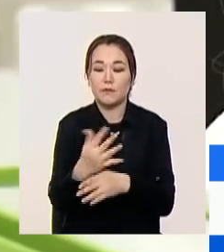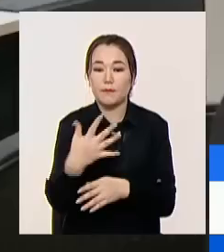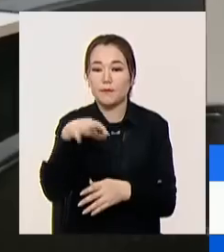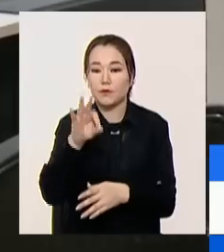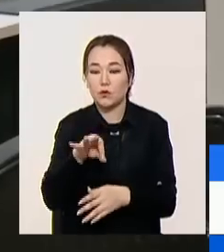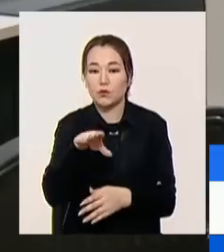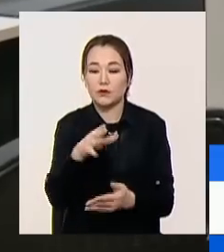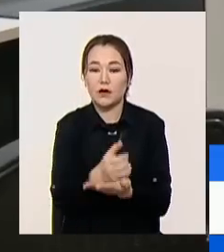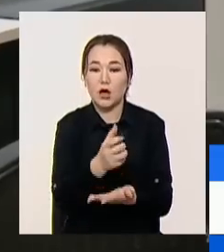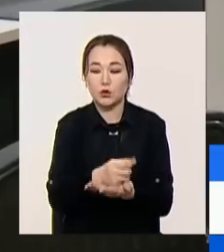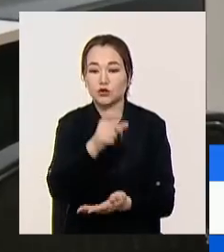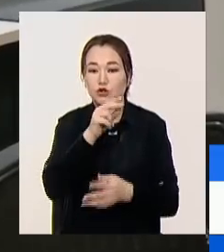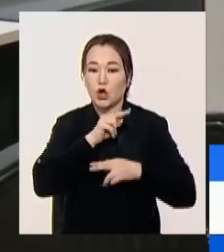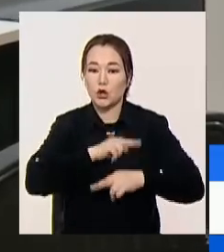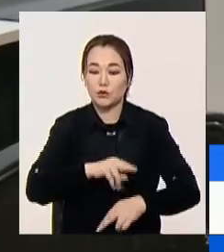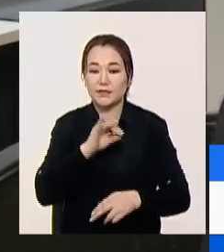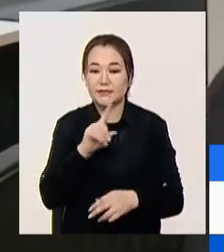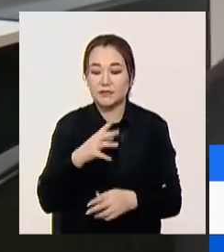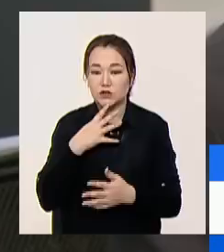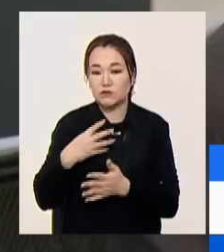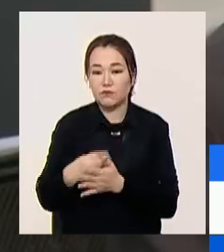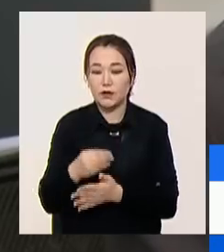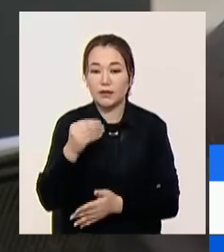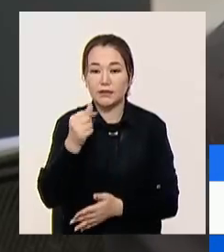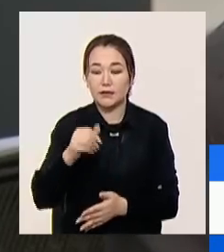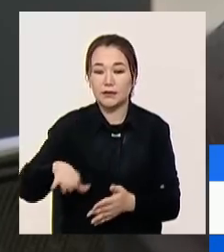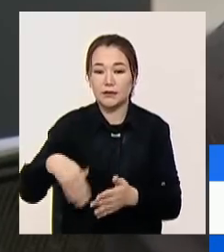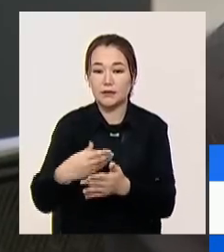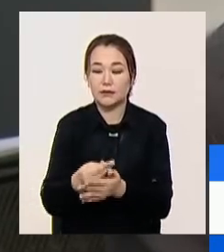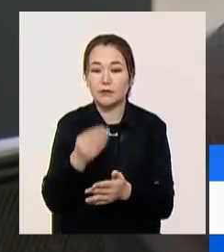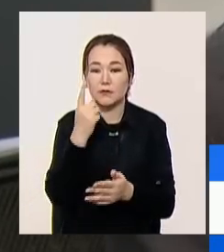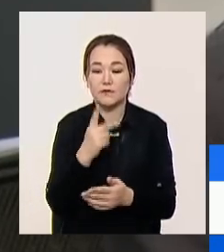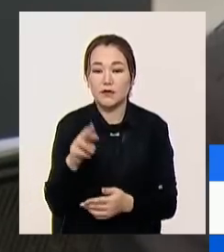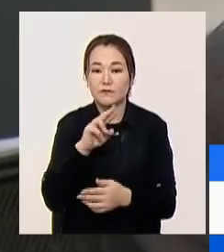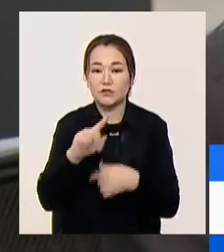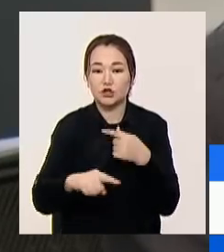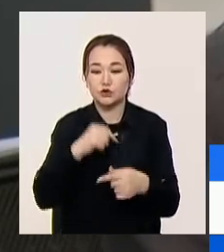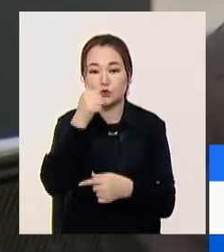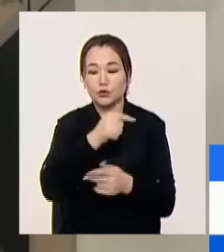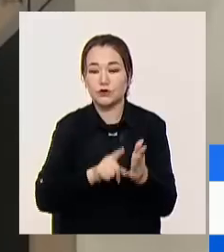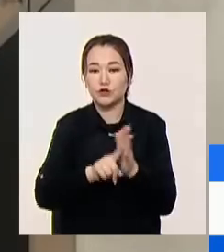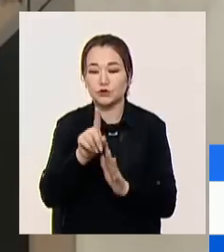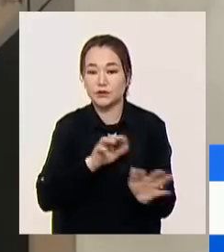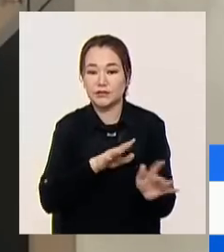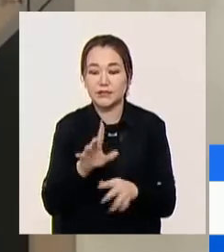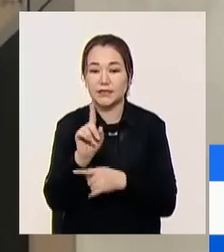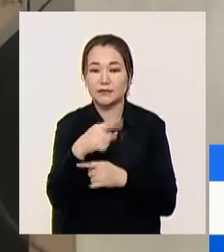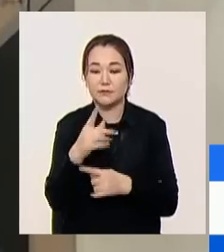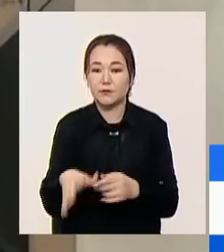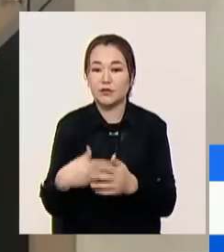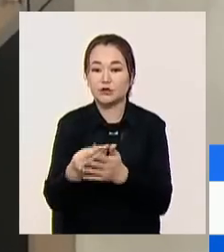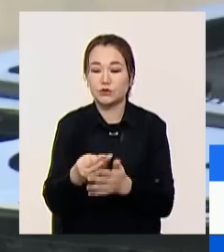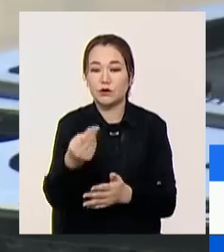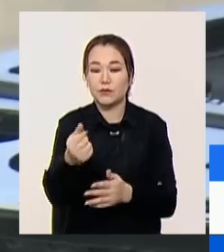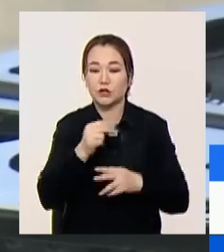от дохода сотрудников из собственных средств. Также с 1 января следующего года начнет действовать единый платеж из фонда